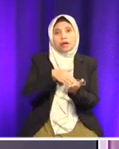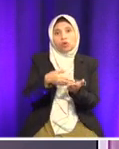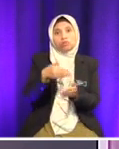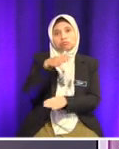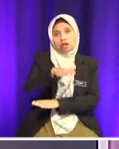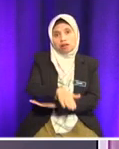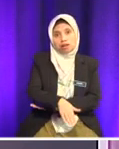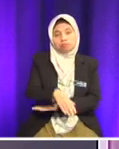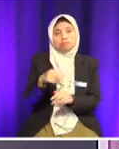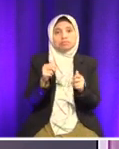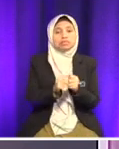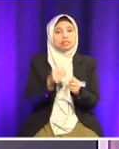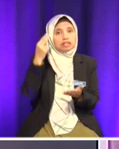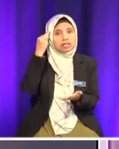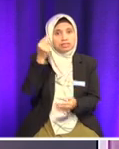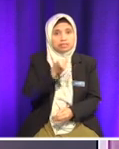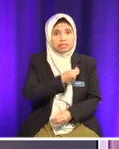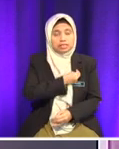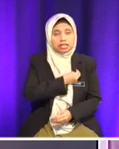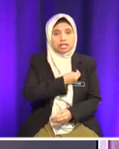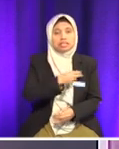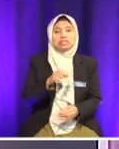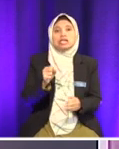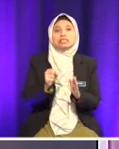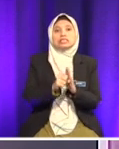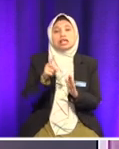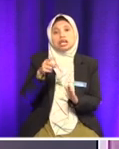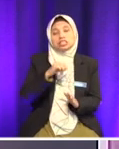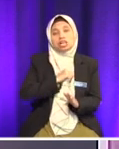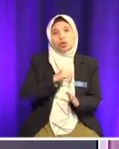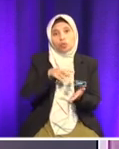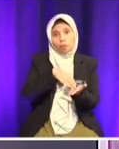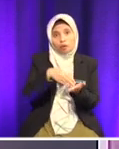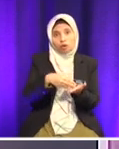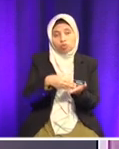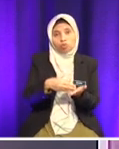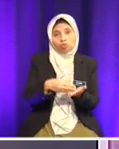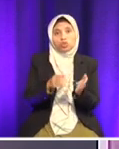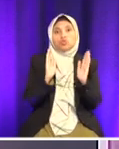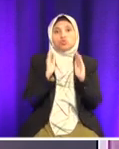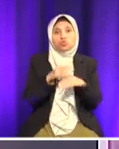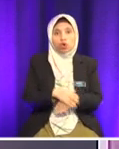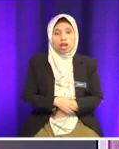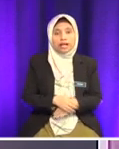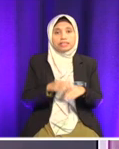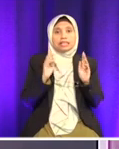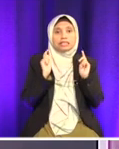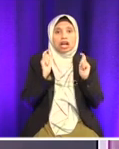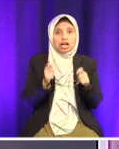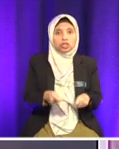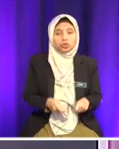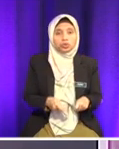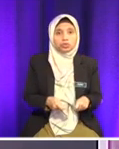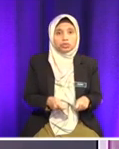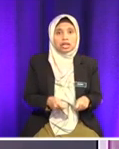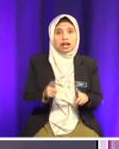ya dengannya saja aku salat tahajud dua rakaat karena Allah subhanahu wa ta'ala dan hukumnya dia ada hukumnya dan ada